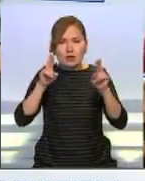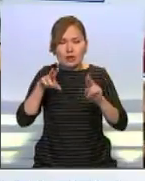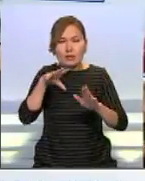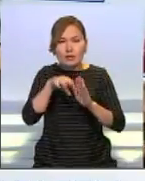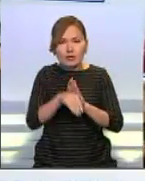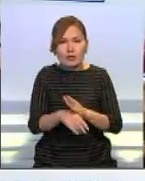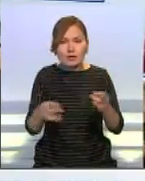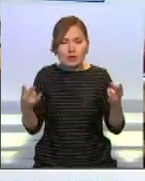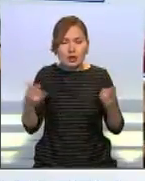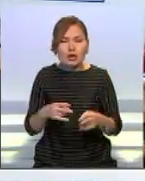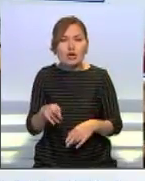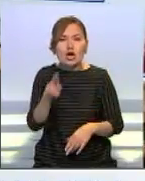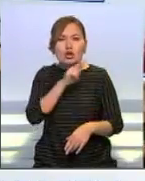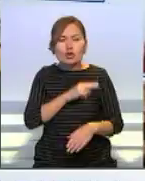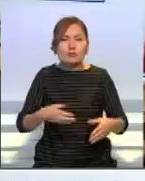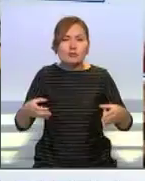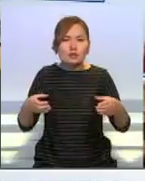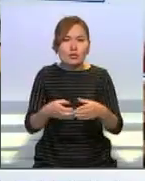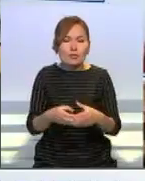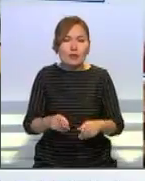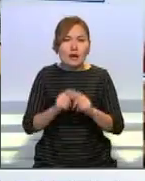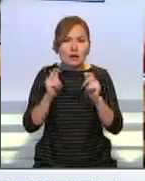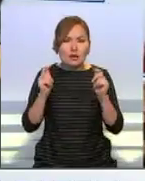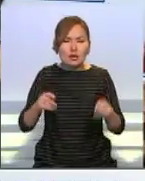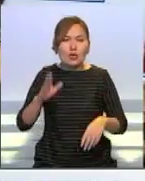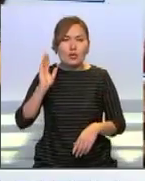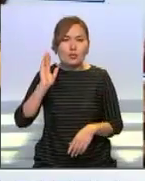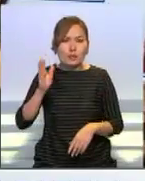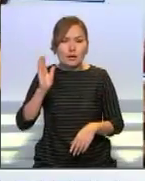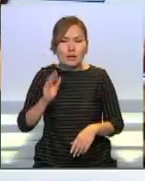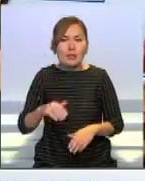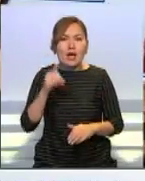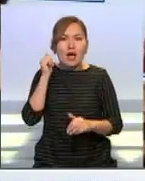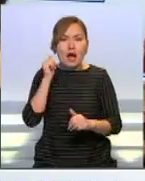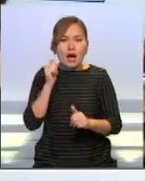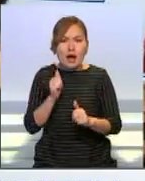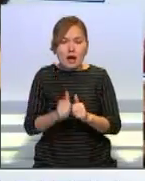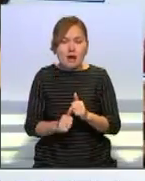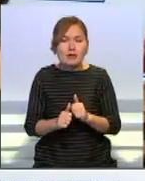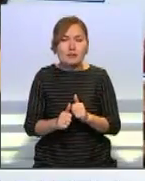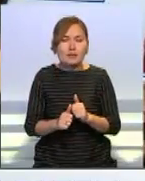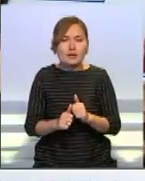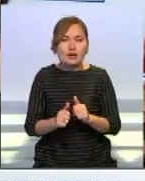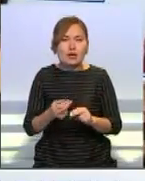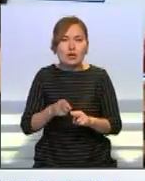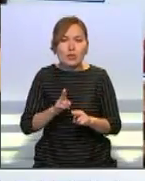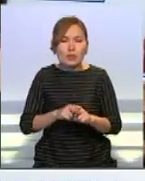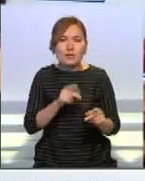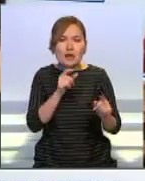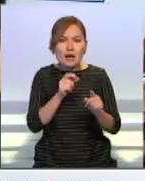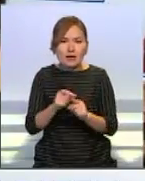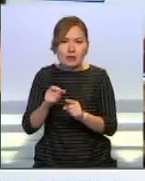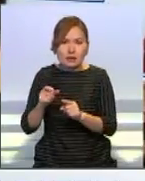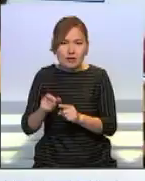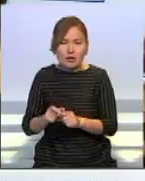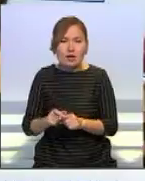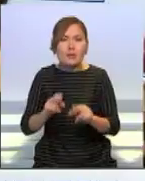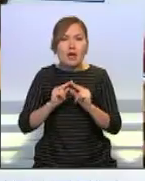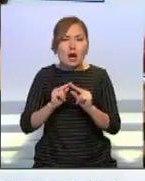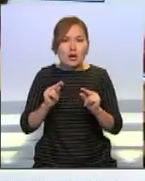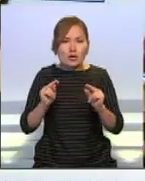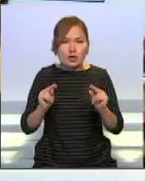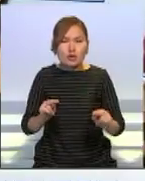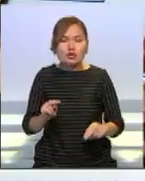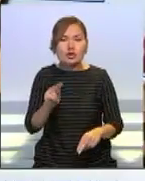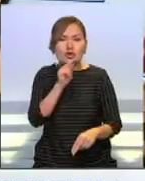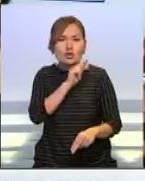арнайы жұмыс тобы құрылып жатыр. Енді осы әрбір негізінен фонетика саласымен айналысқан